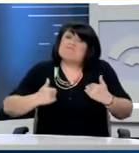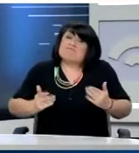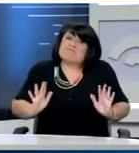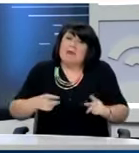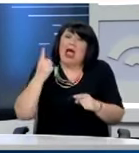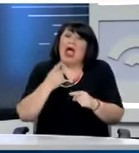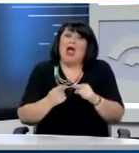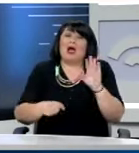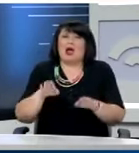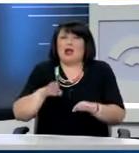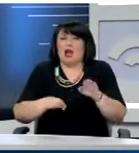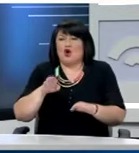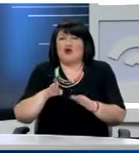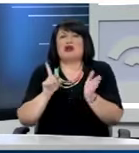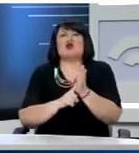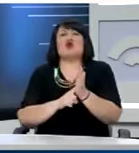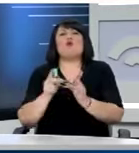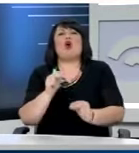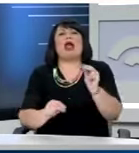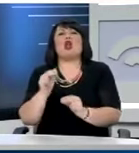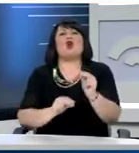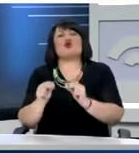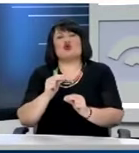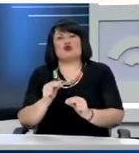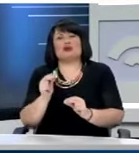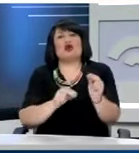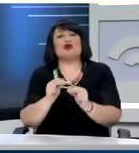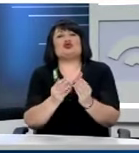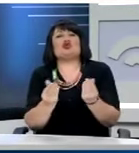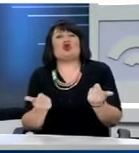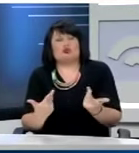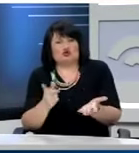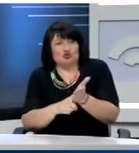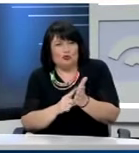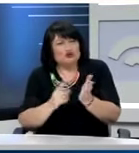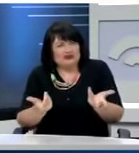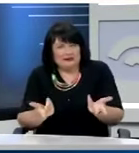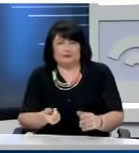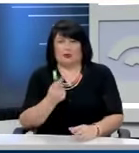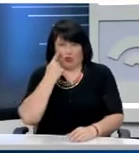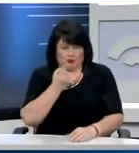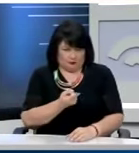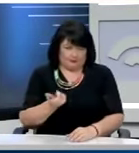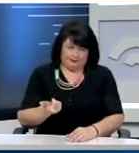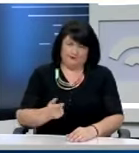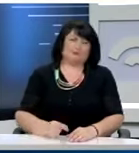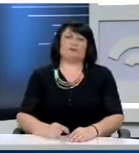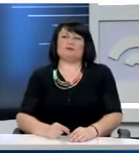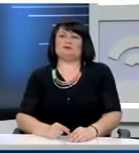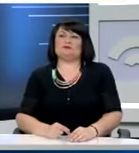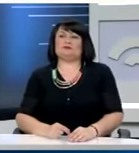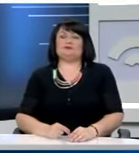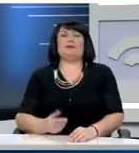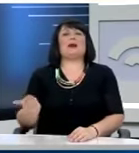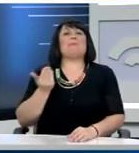απλή αναλογική, τον εκλογικό νόμο δηλαδή, με το οποίο θα διεξάγονται οι εκλογές. Κοιτάξτε, καταρχάς όλα όσα